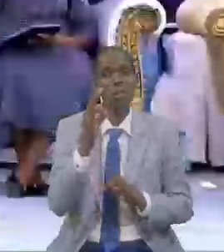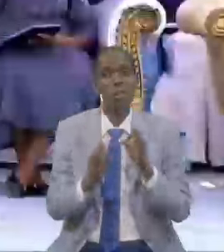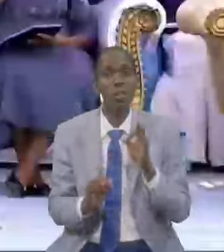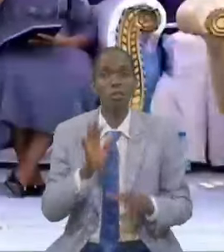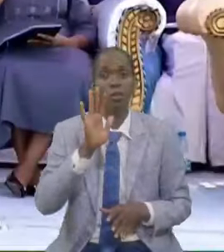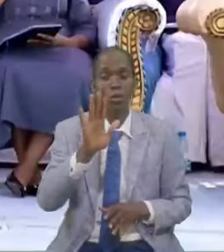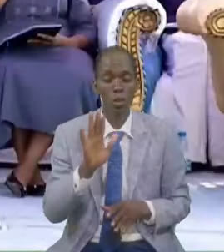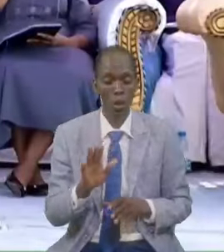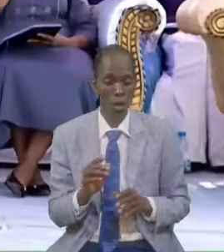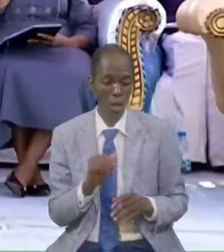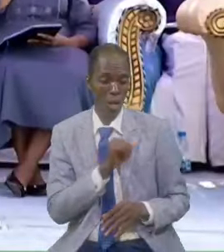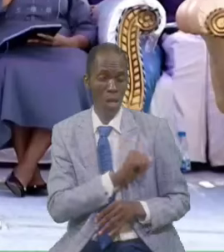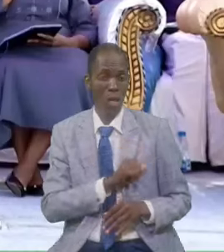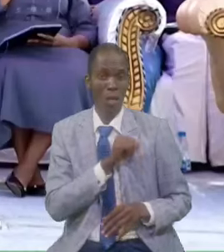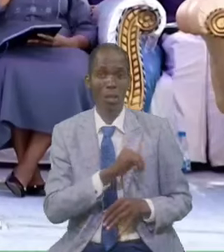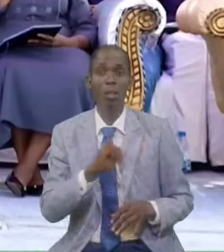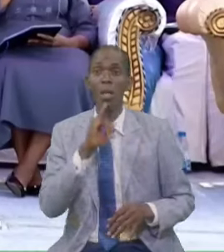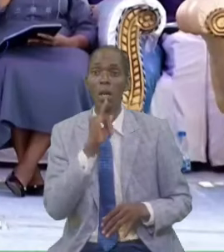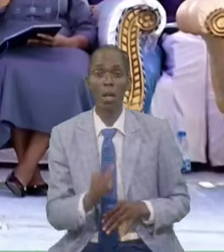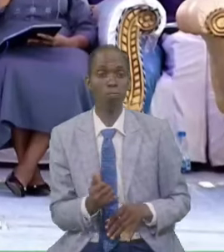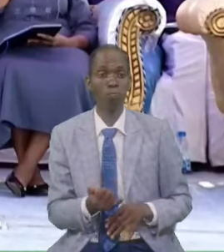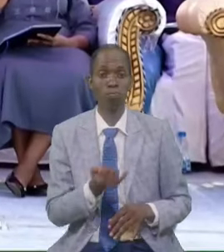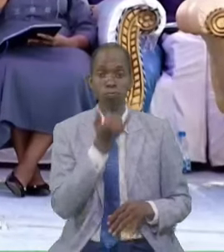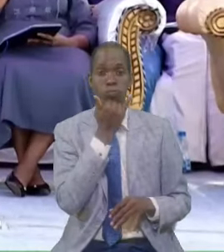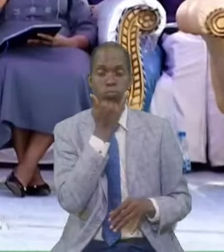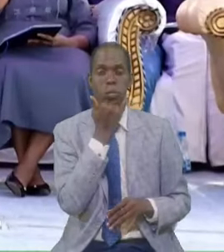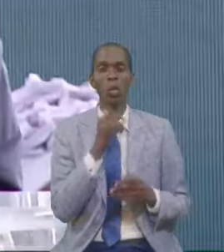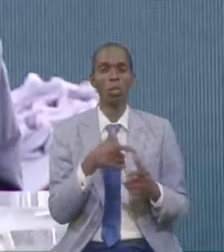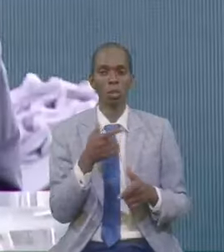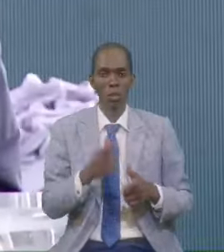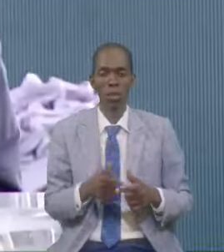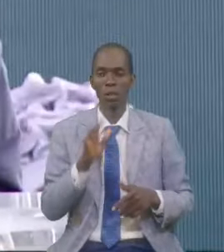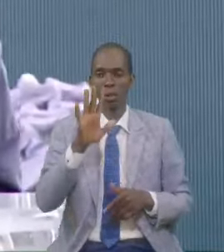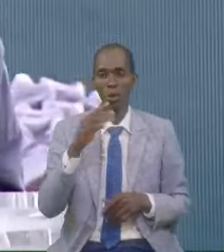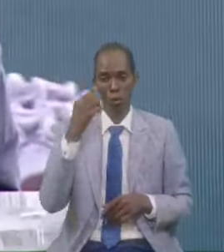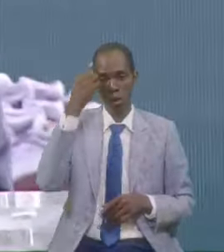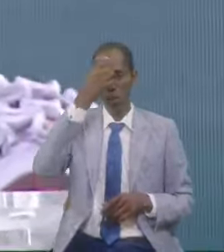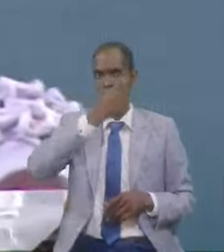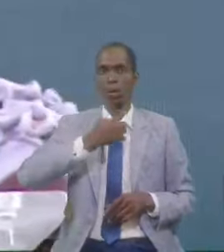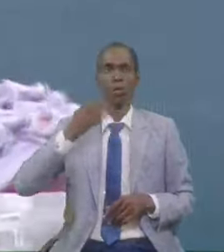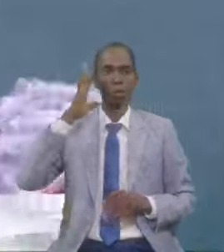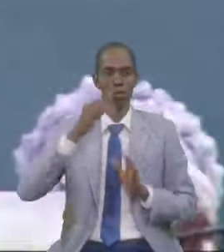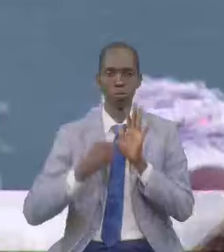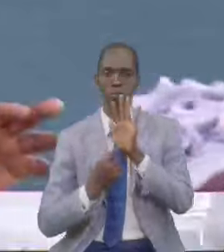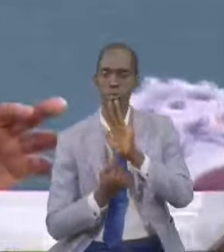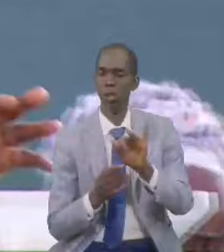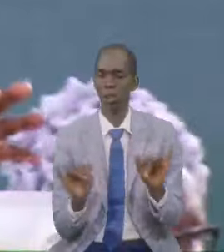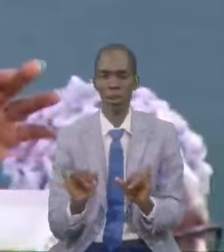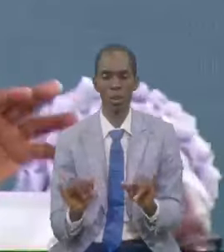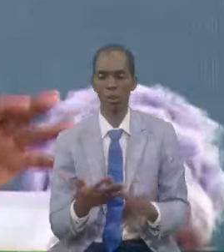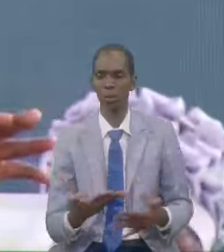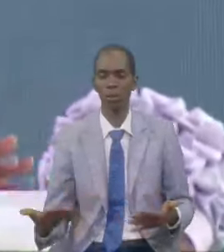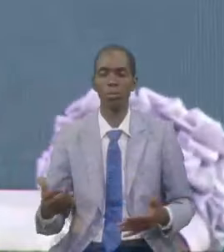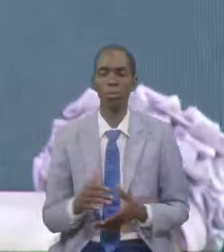your facial appearance will be mean. ఆ యొక్క వైఖరి గనక అధికార పూర్వకమైన విధానంతో ఉంటే భావయుక్తంగా